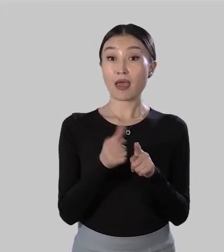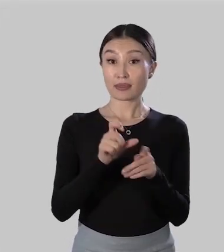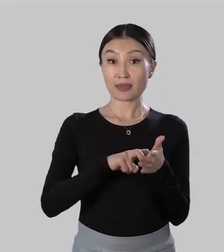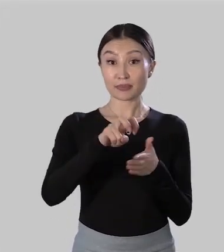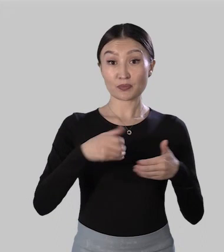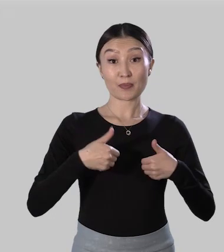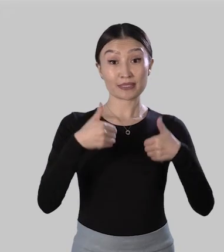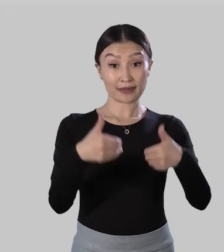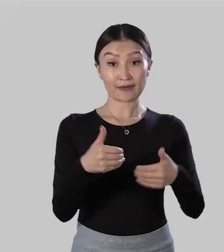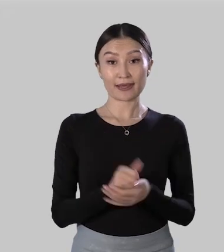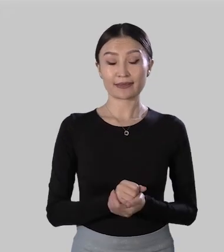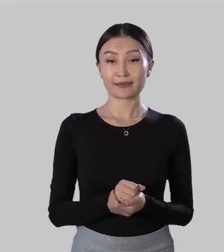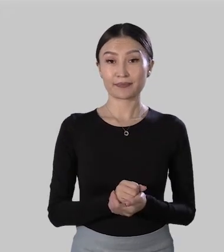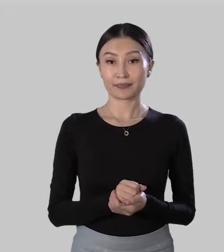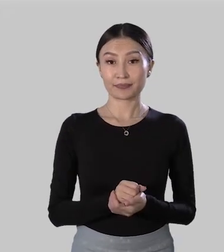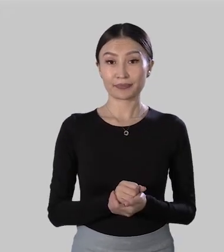Это письмо поздравления.